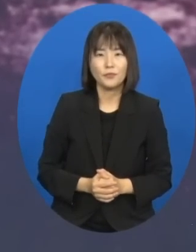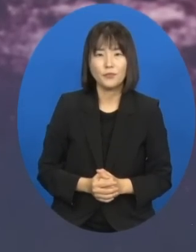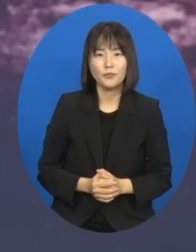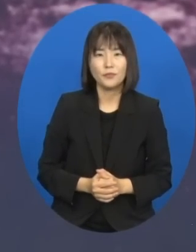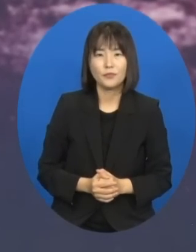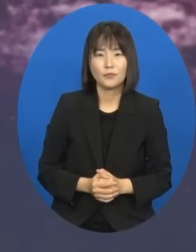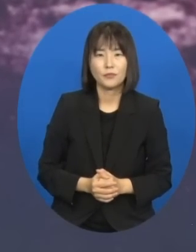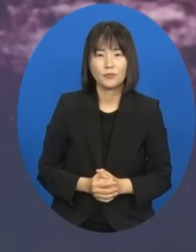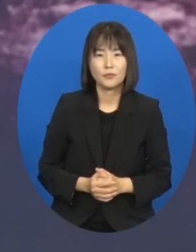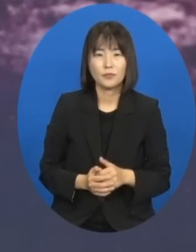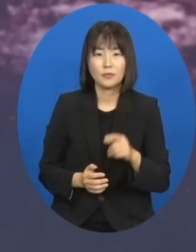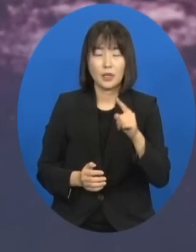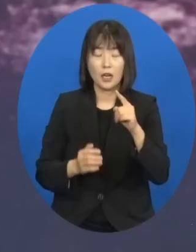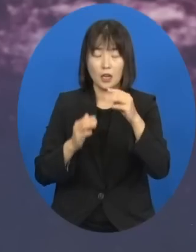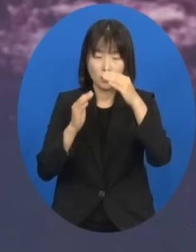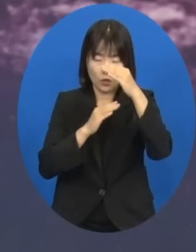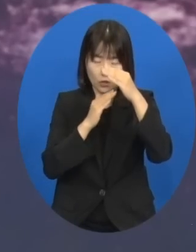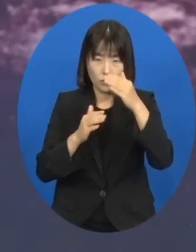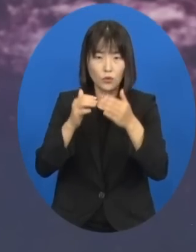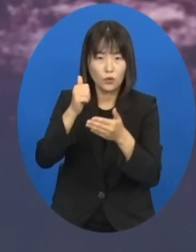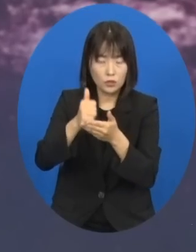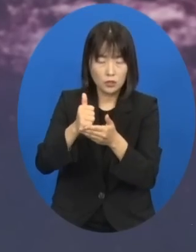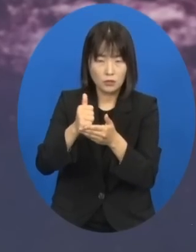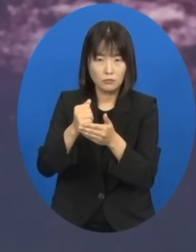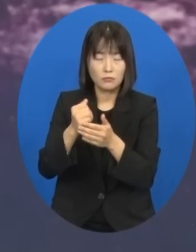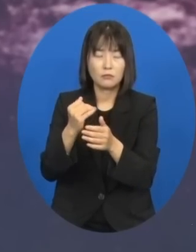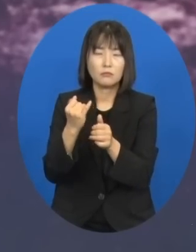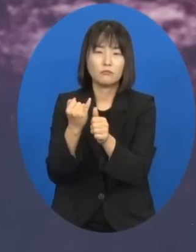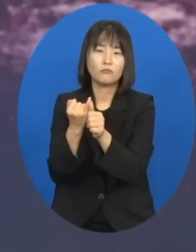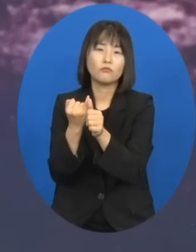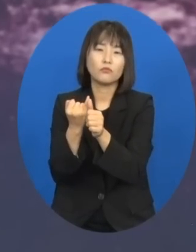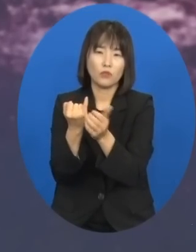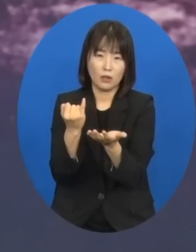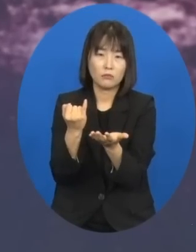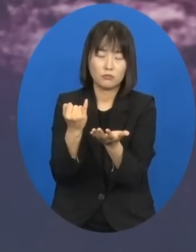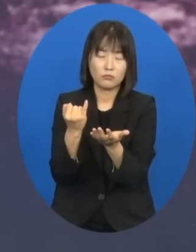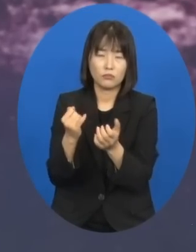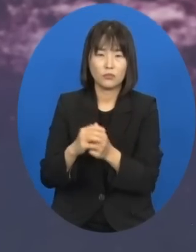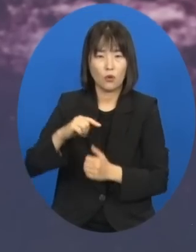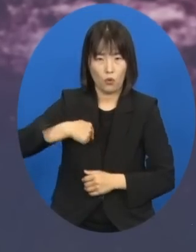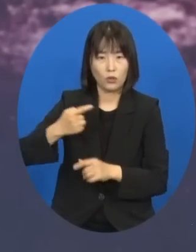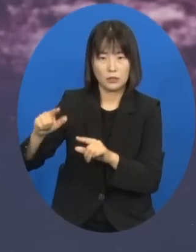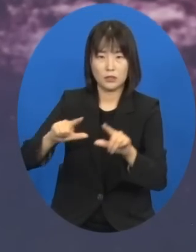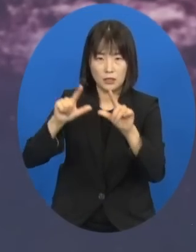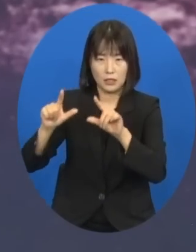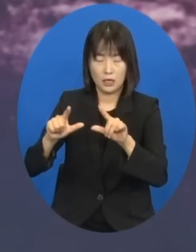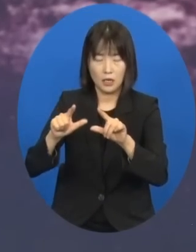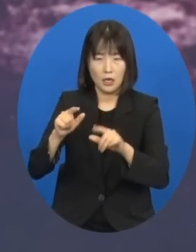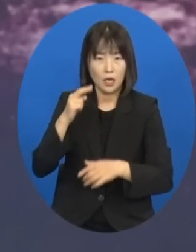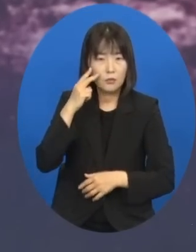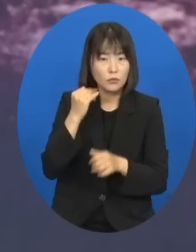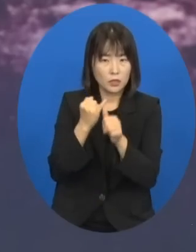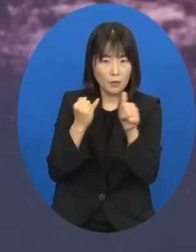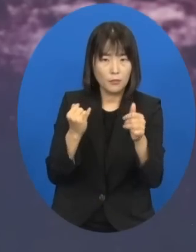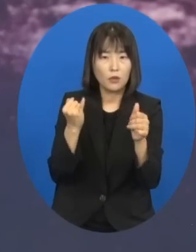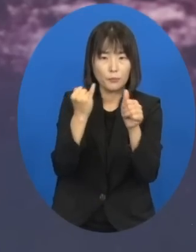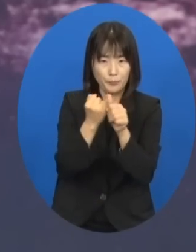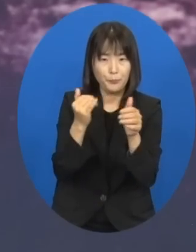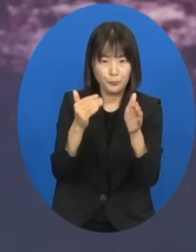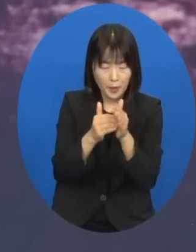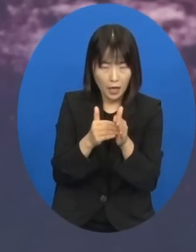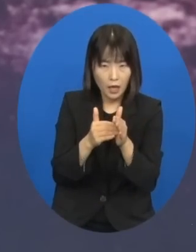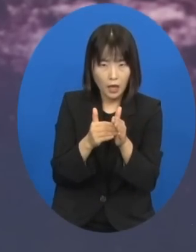한 성도님을 찾아갔는데요, 혼자 사시는 과부셨습니다. 이분은 미국인 남편과 결혼을 했다가 남편이 40대 초반에